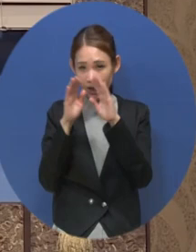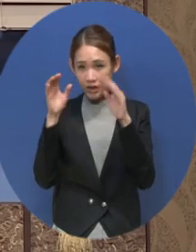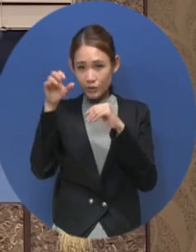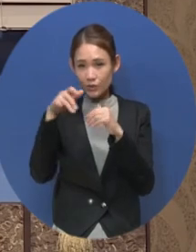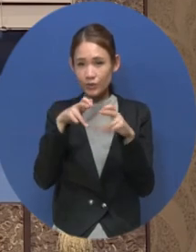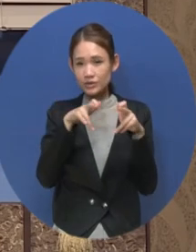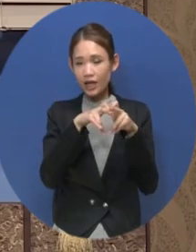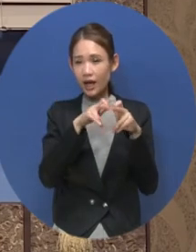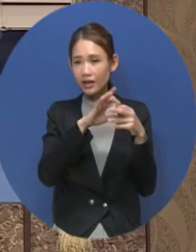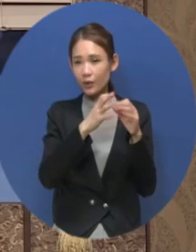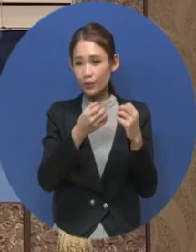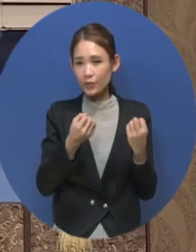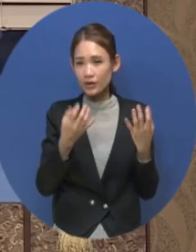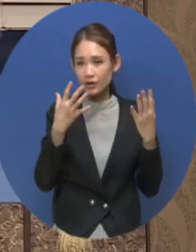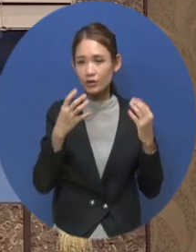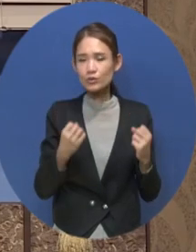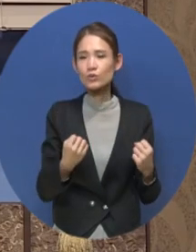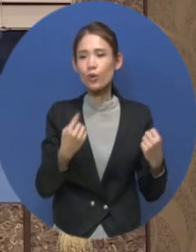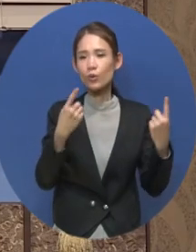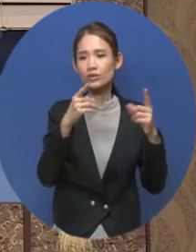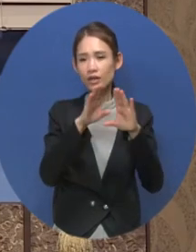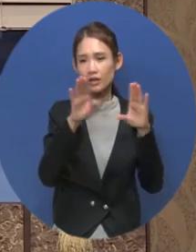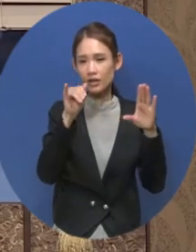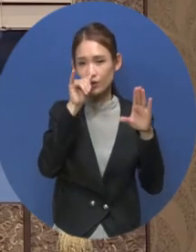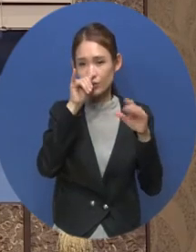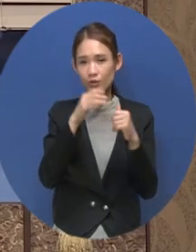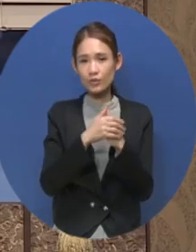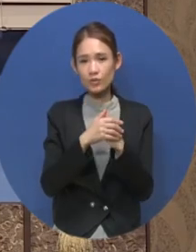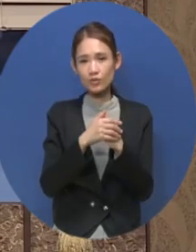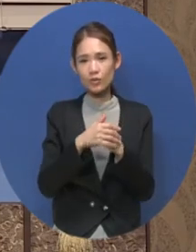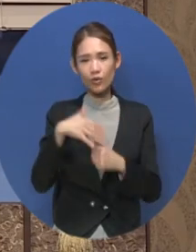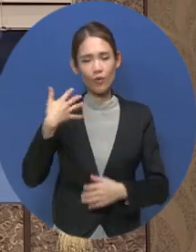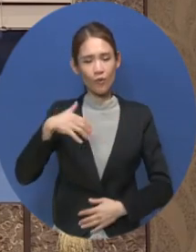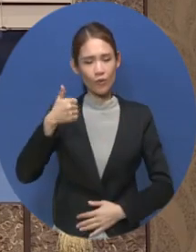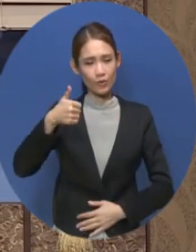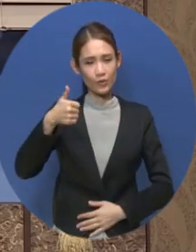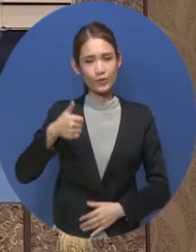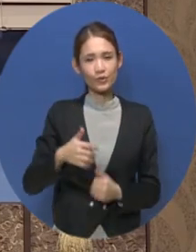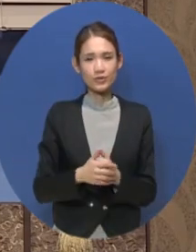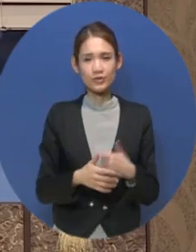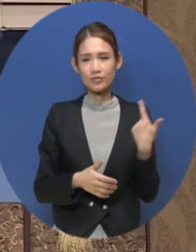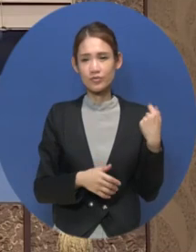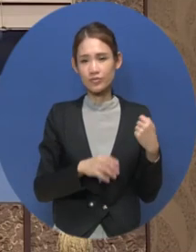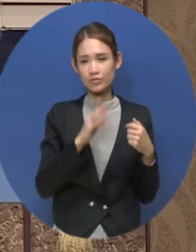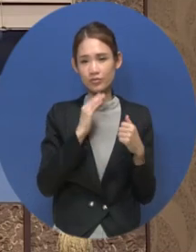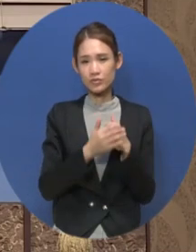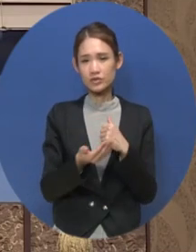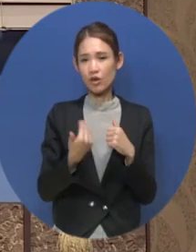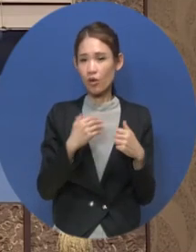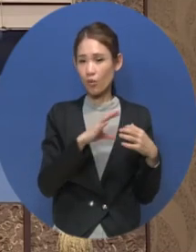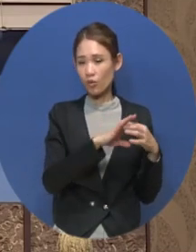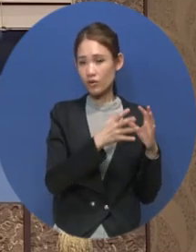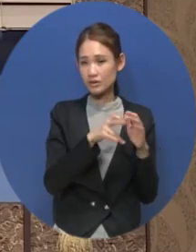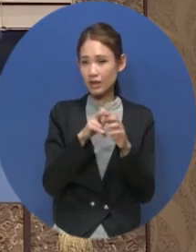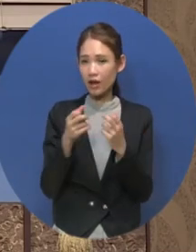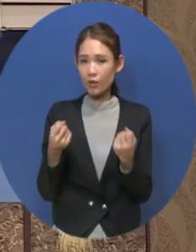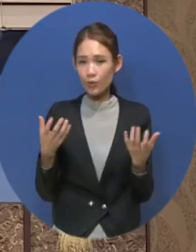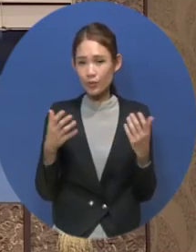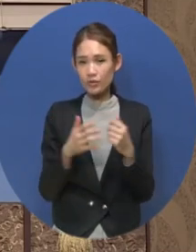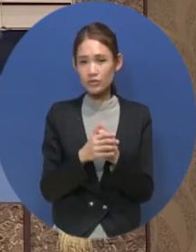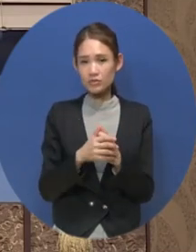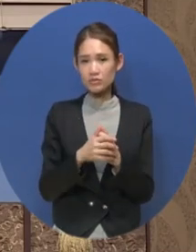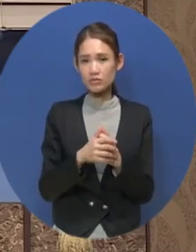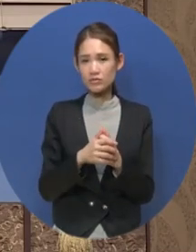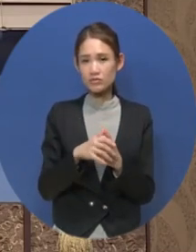곳에서는 패럴림픽도 개최하는. 그 전까지는 대단하네요. 그렇습니다. 네. 그래서 그 전까지는 올림픽과 패럴림픽이